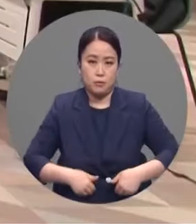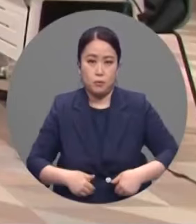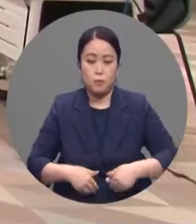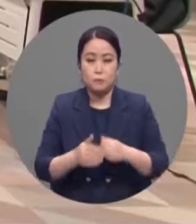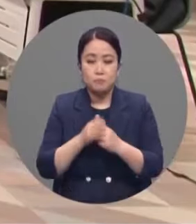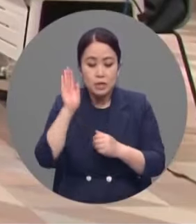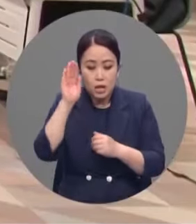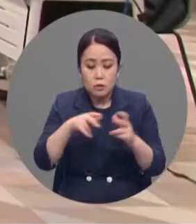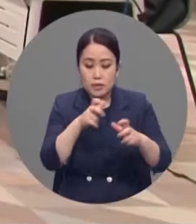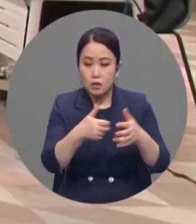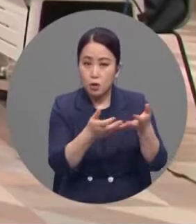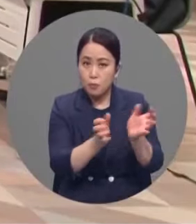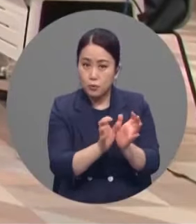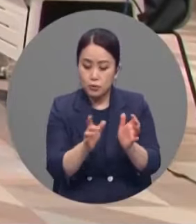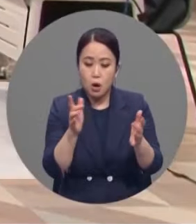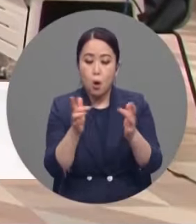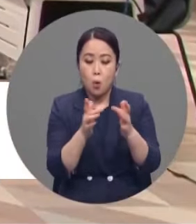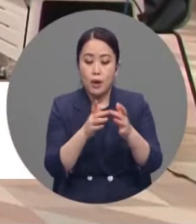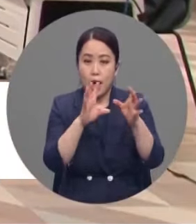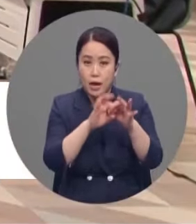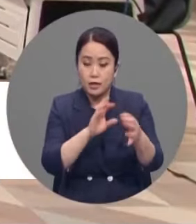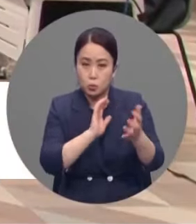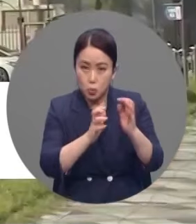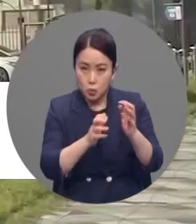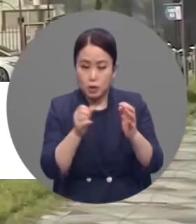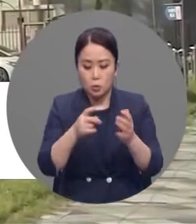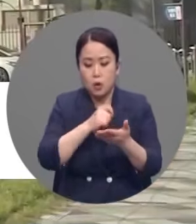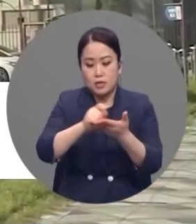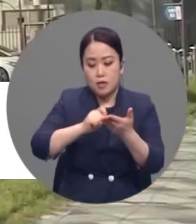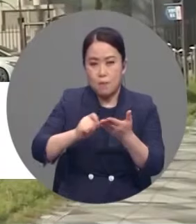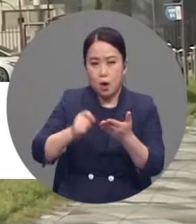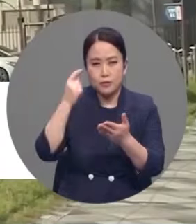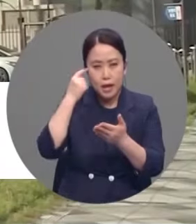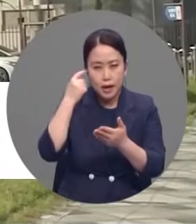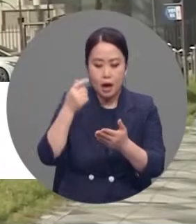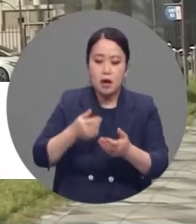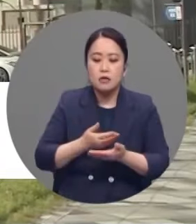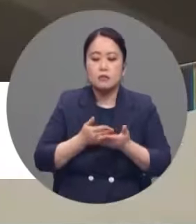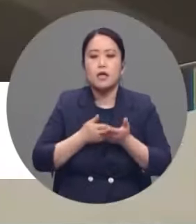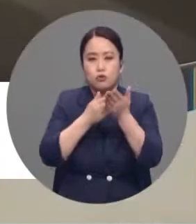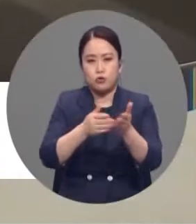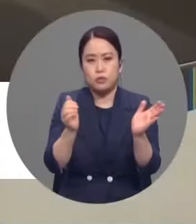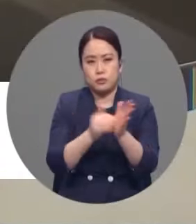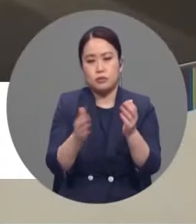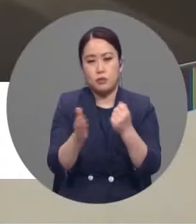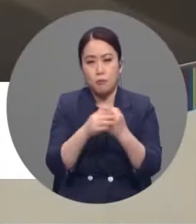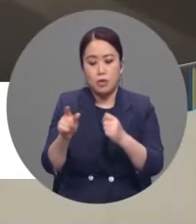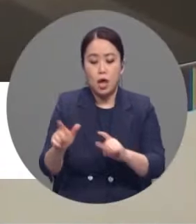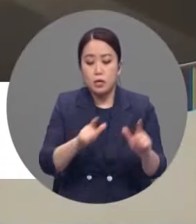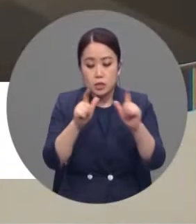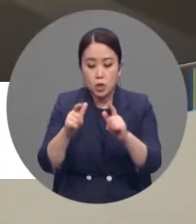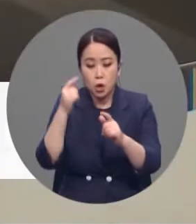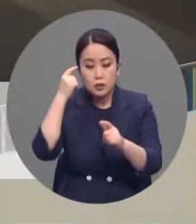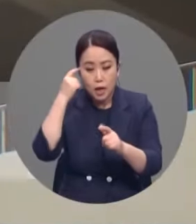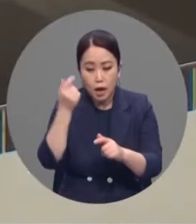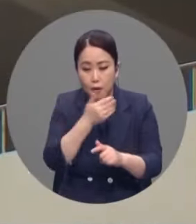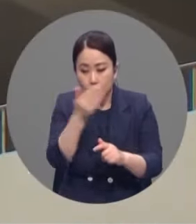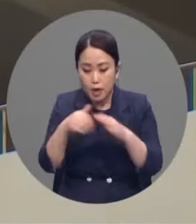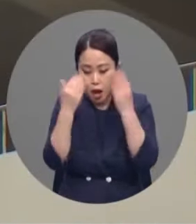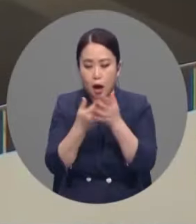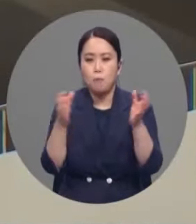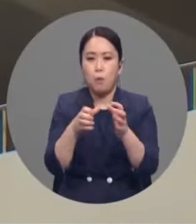이후 산업부는 온라인 토론회와 서면 의견서 제출로 지역 여론 수렴을 끝냈다며 원전 부지 내 저장소 건립